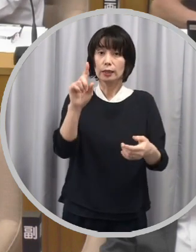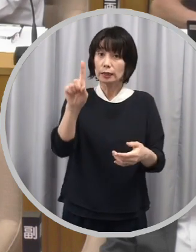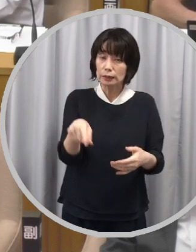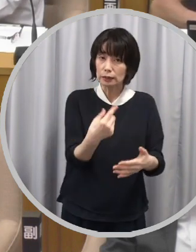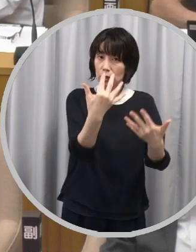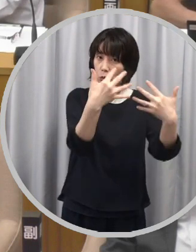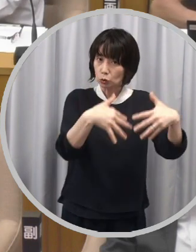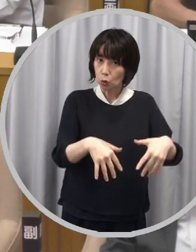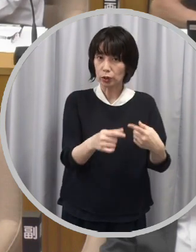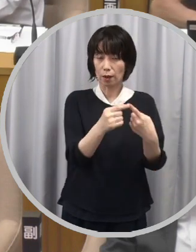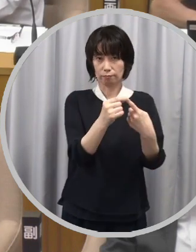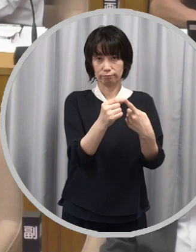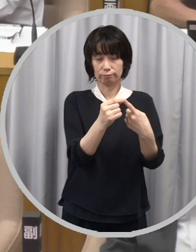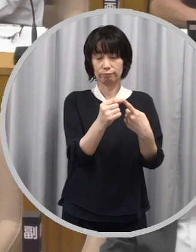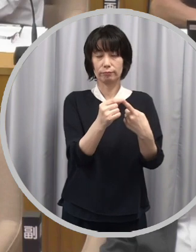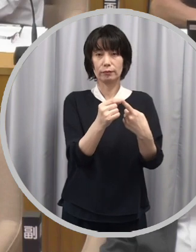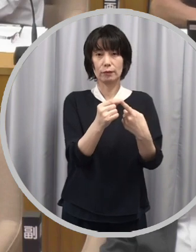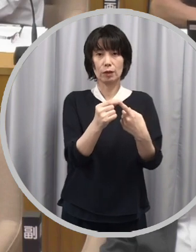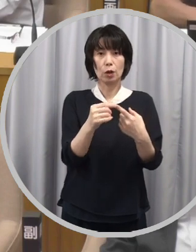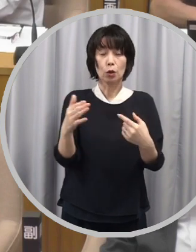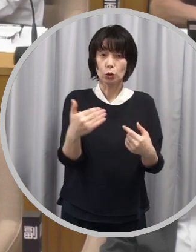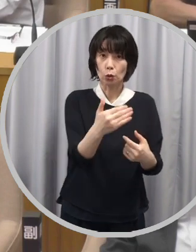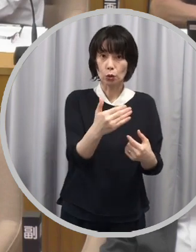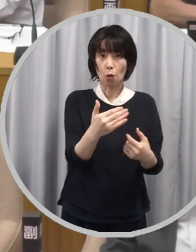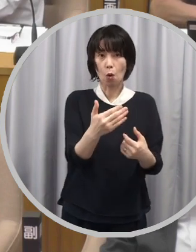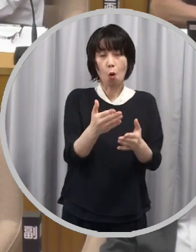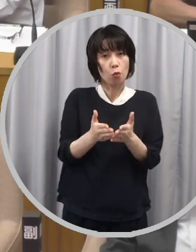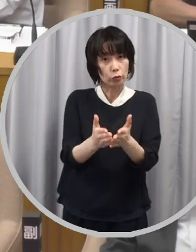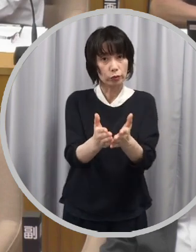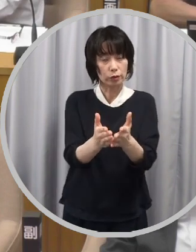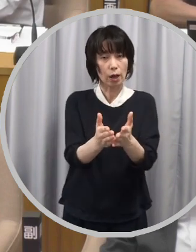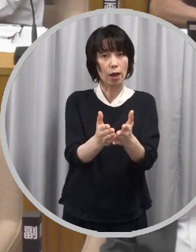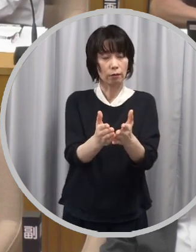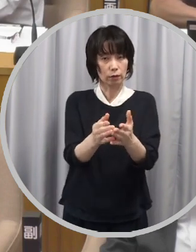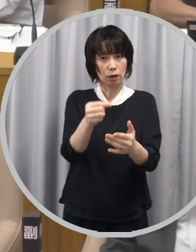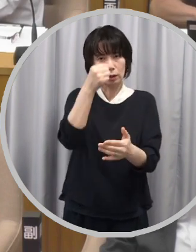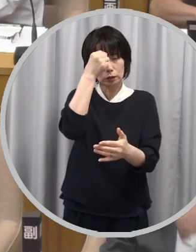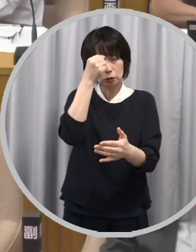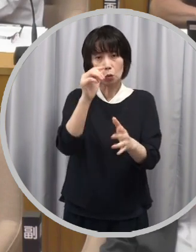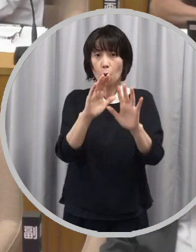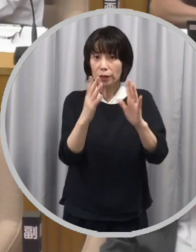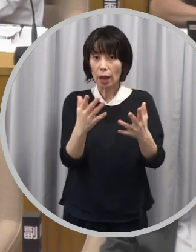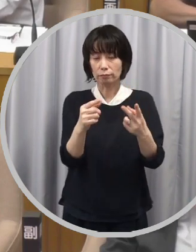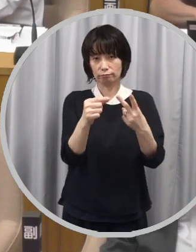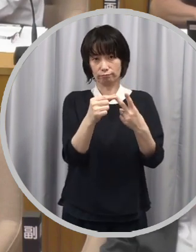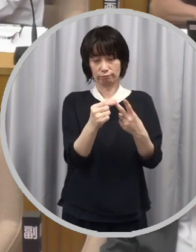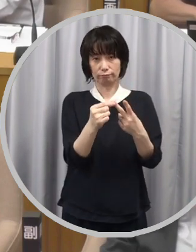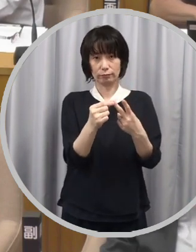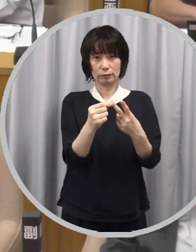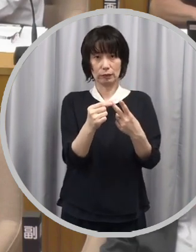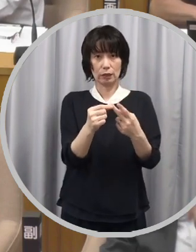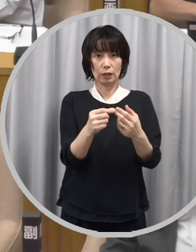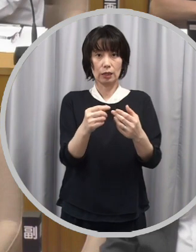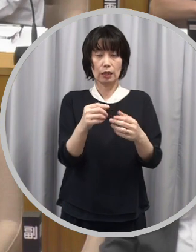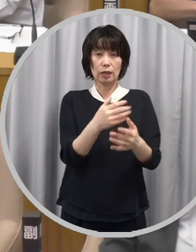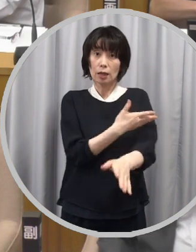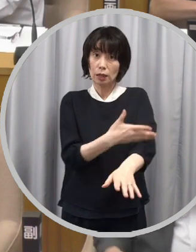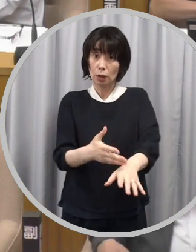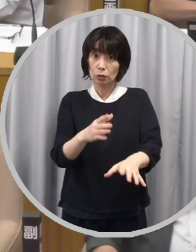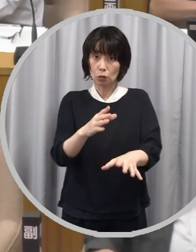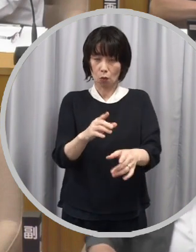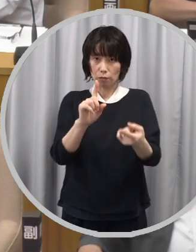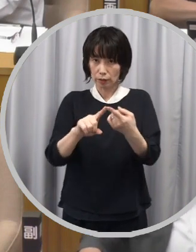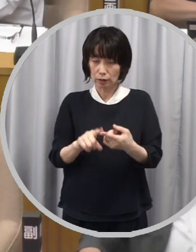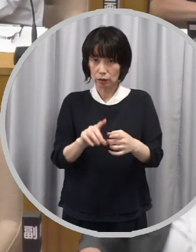当であること、漁業や海運業などの先行利用に支障を及ばさないこと、系統接続が適切に